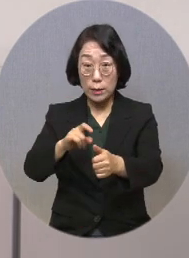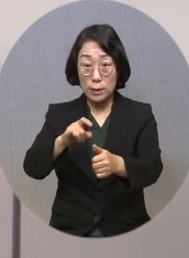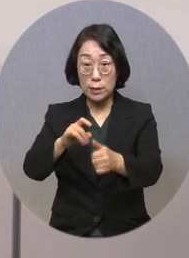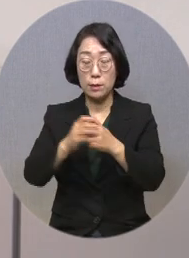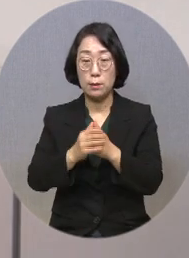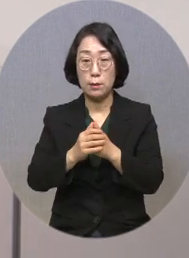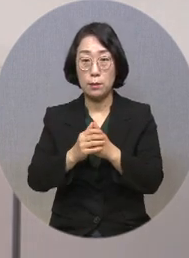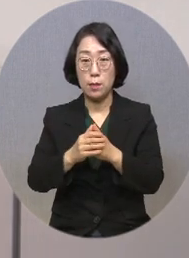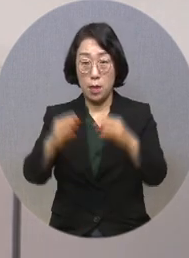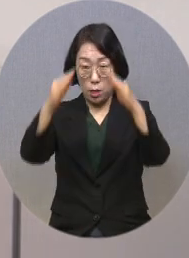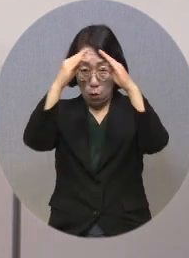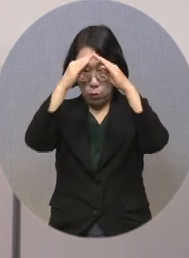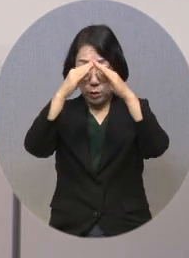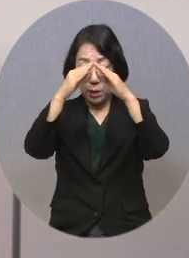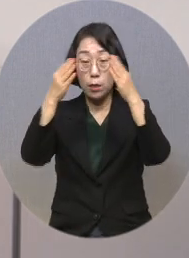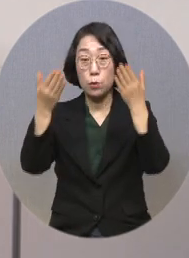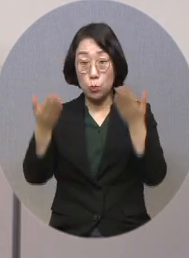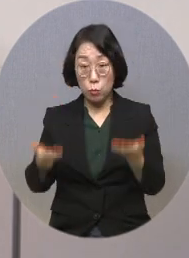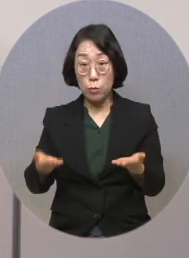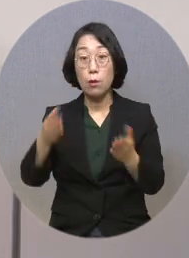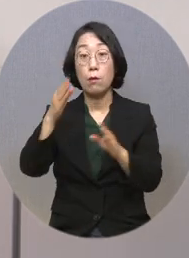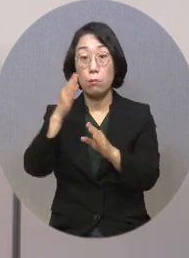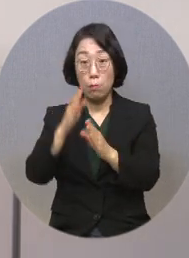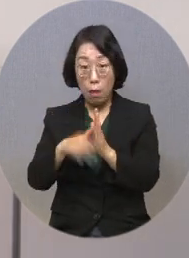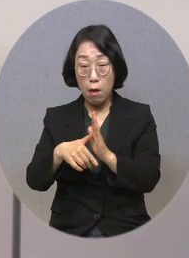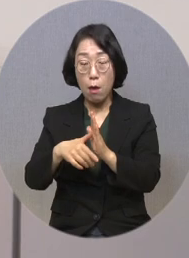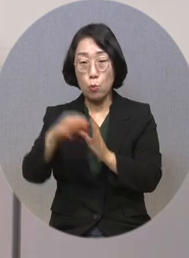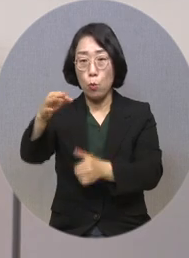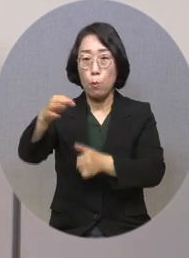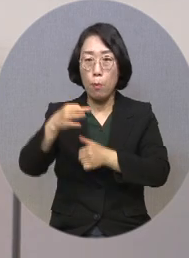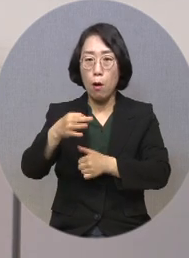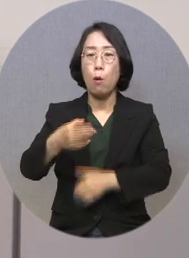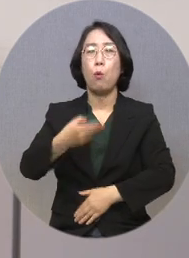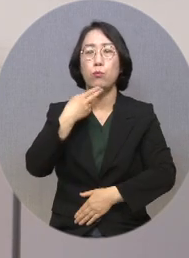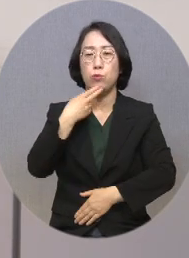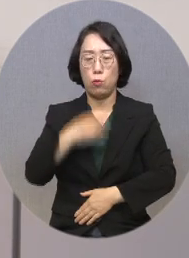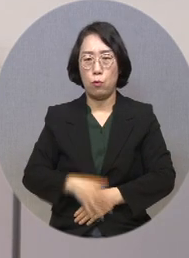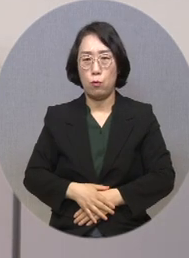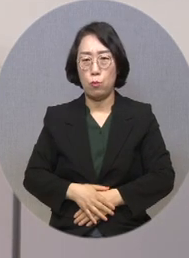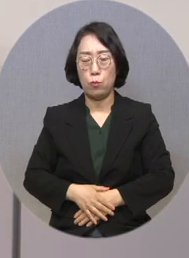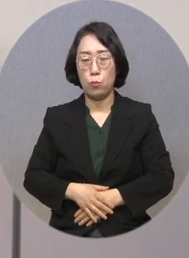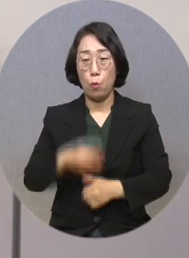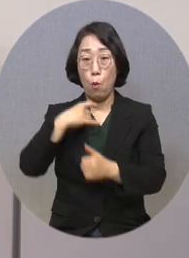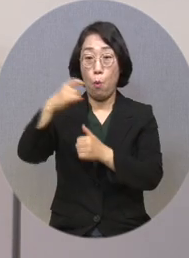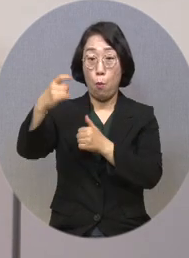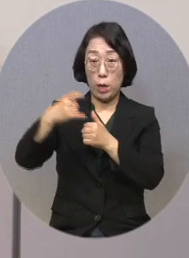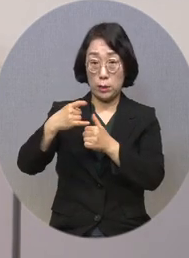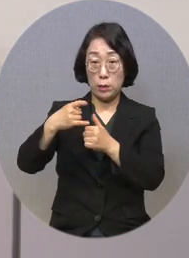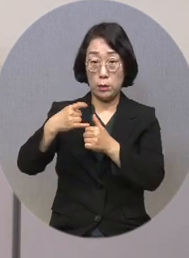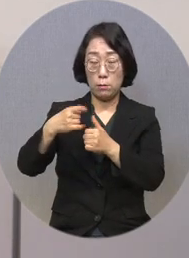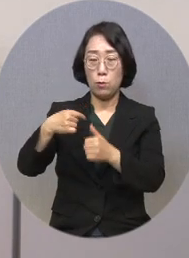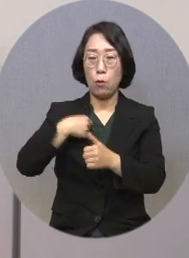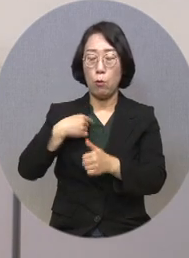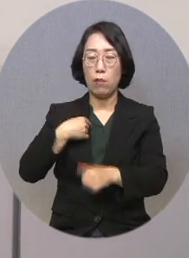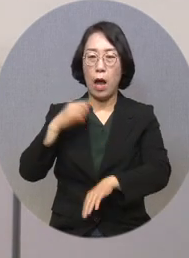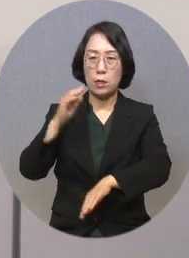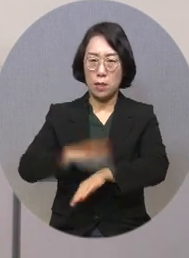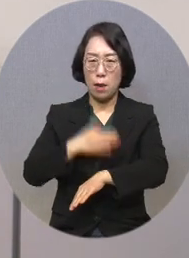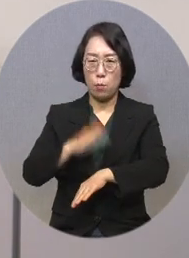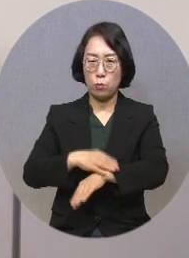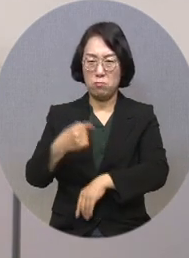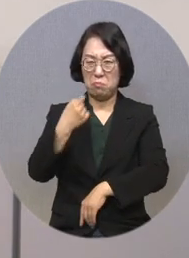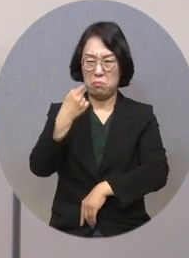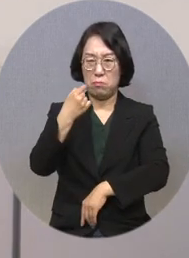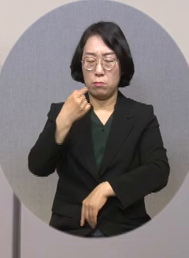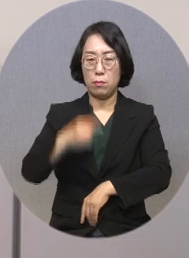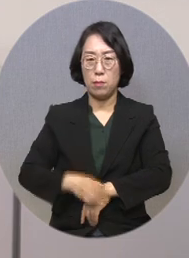또한 임금을 받지 못하는 사례도 있는 데다가 확진을 노동자 부주의로 몰아서